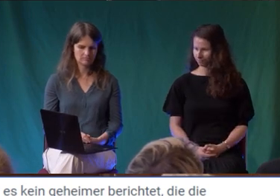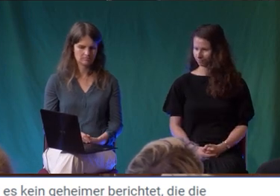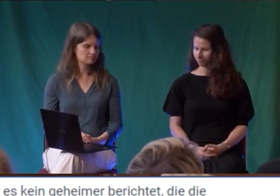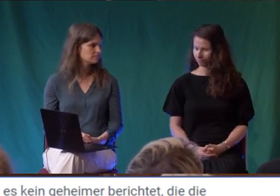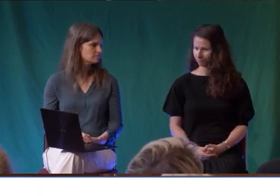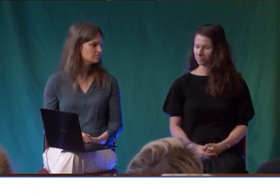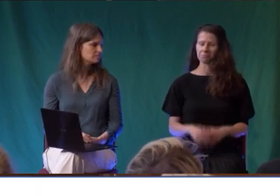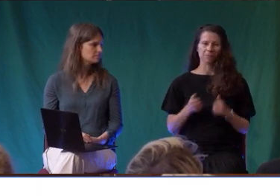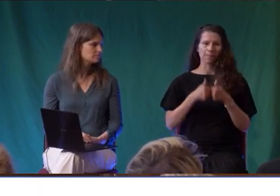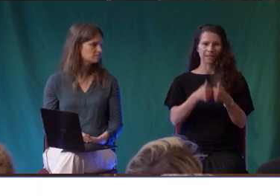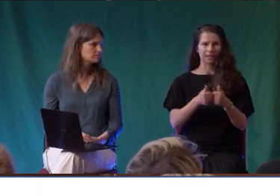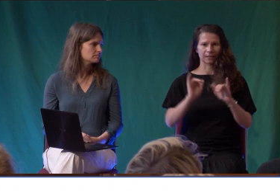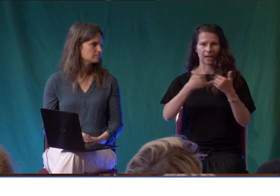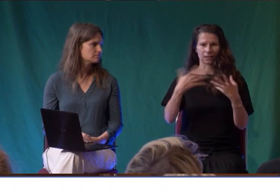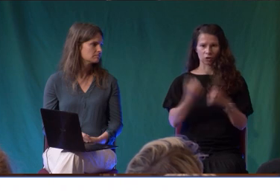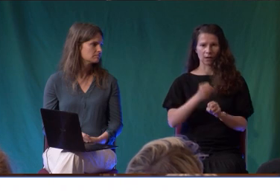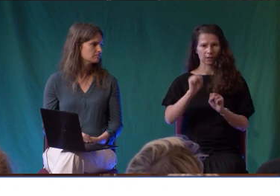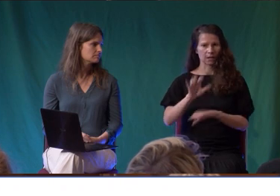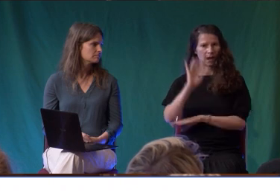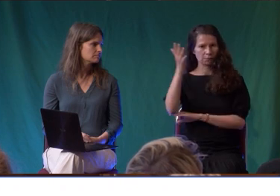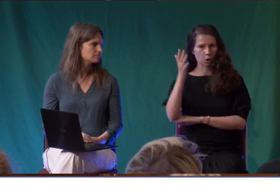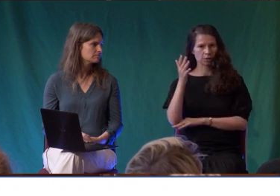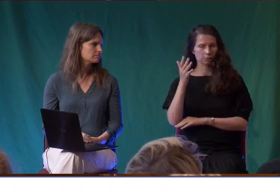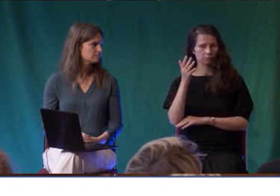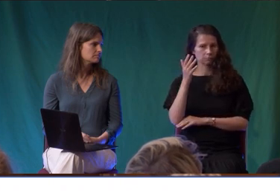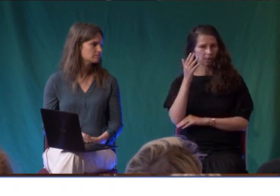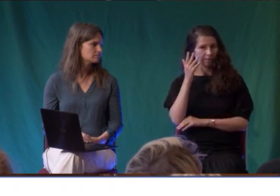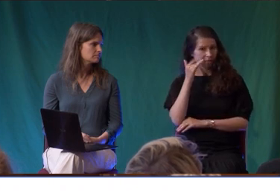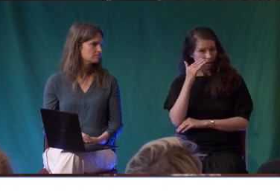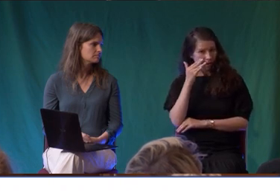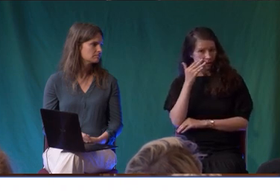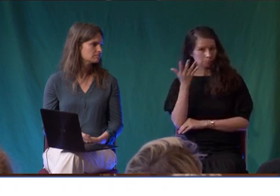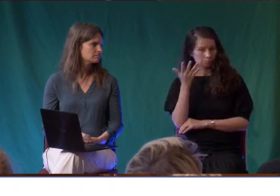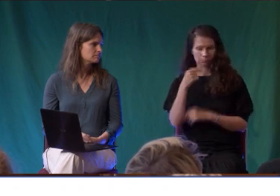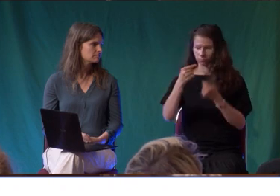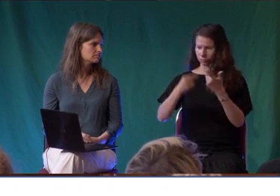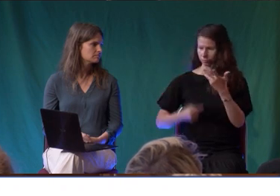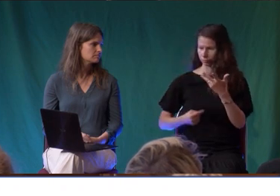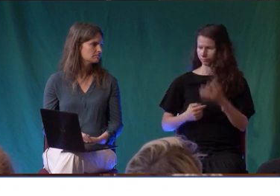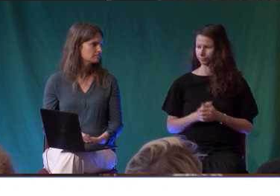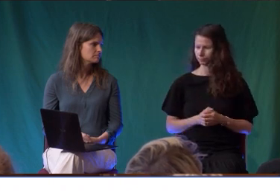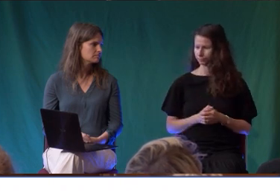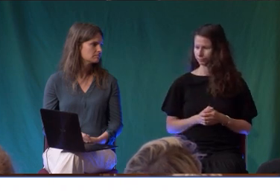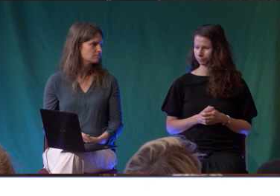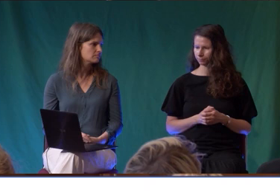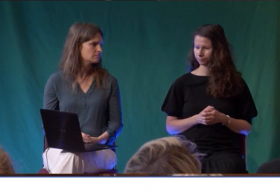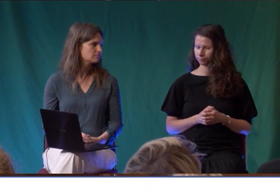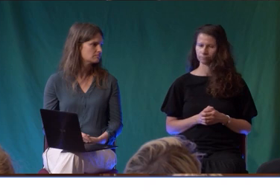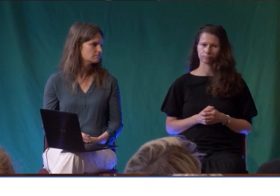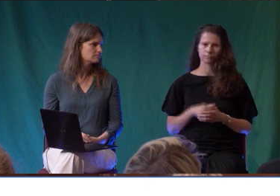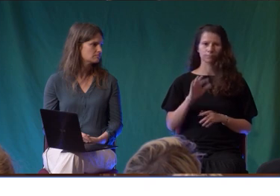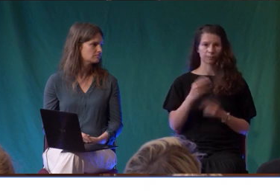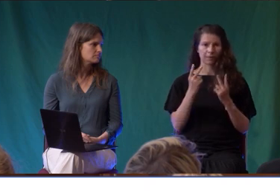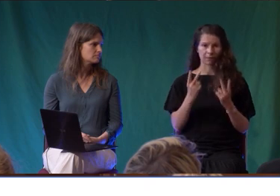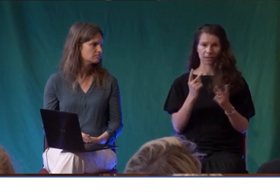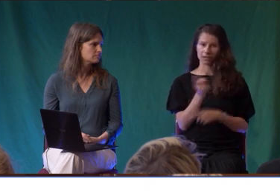gelingen und habe ganz viele Punkte aufgeschrieben und das Wichtigste ist dass wir eigentlich rausgefunden haben